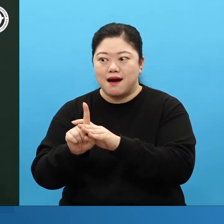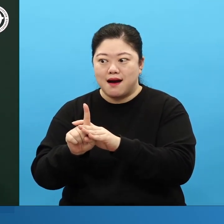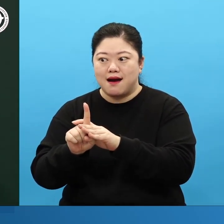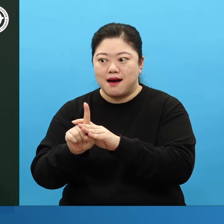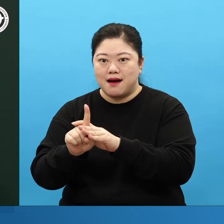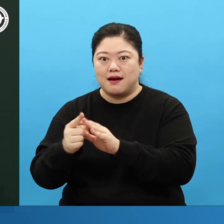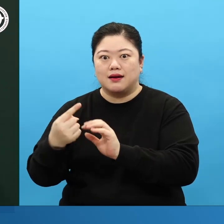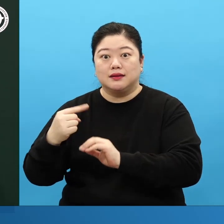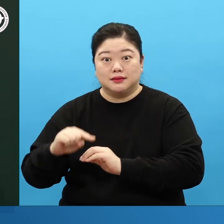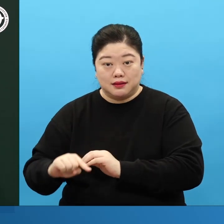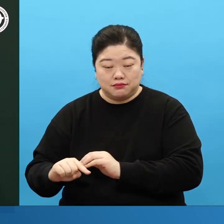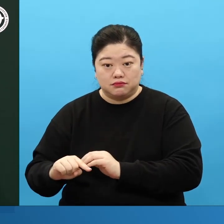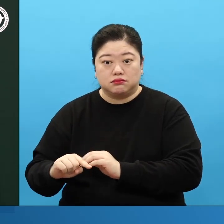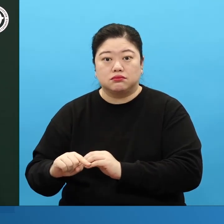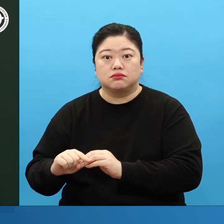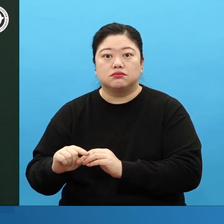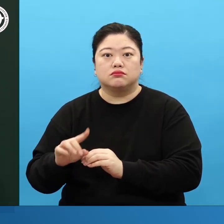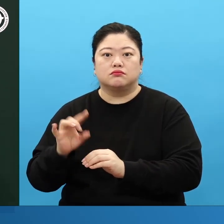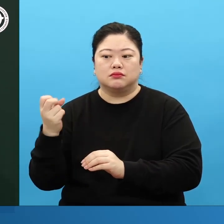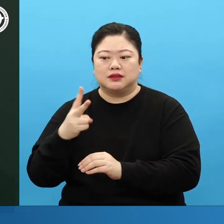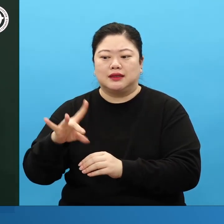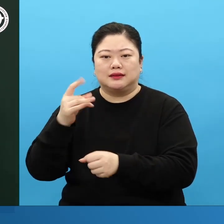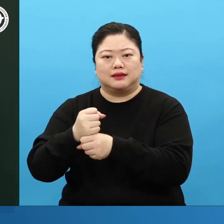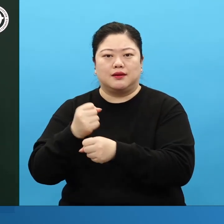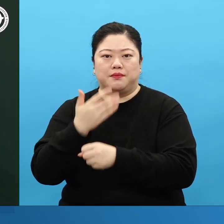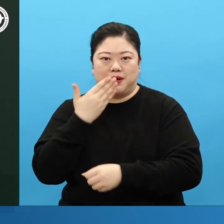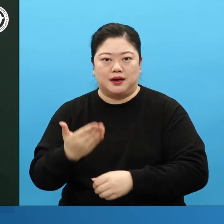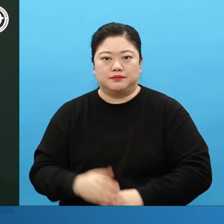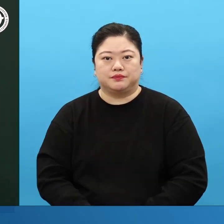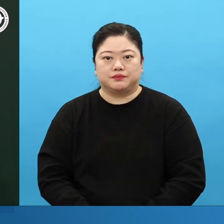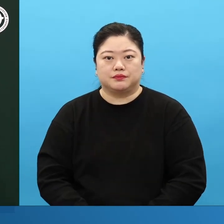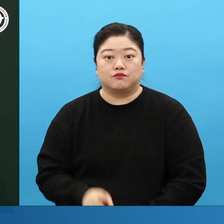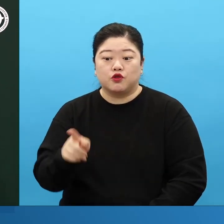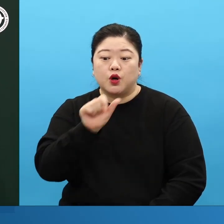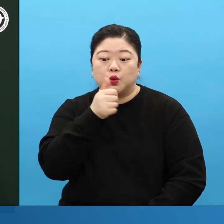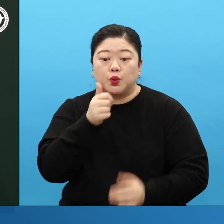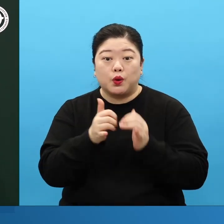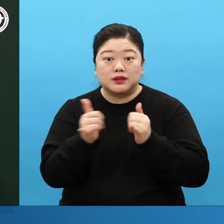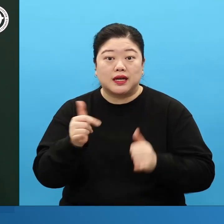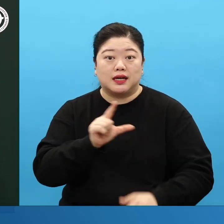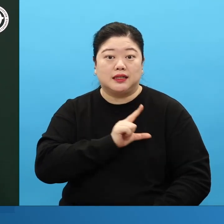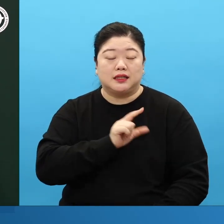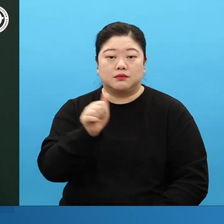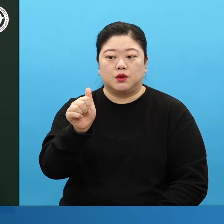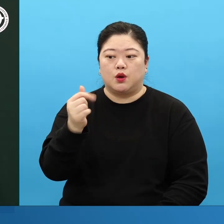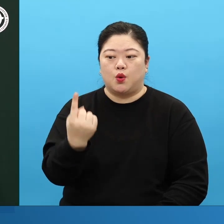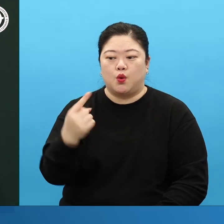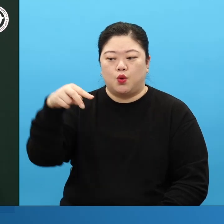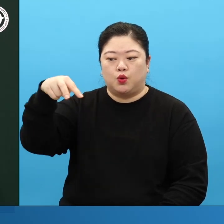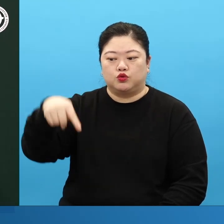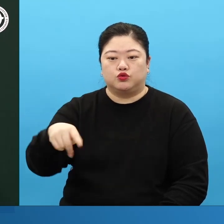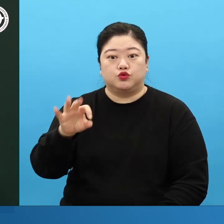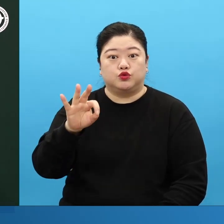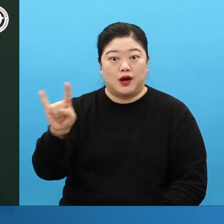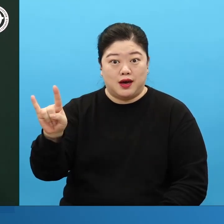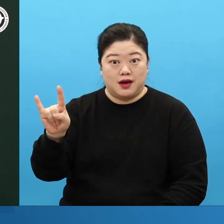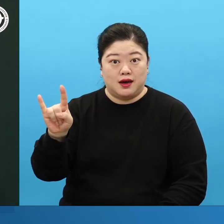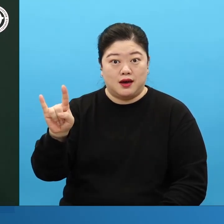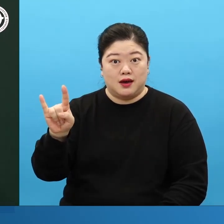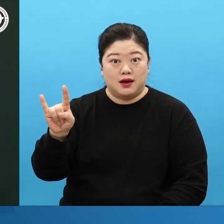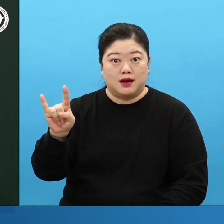호수에가 스페인 사람이에요. Por ejemplo, Josué es un español. 나는 스페인에서 온 사람 중에